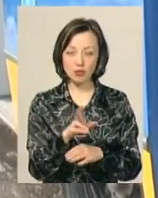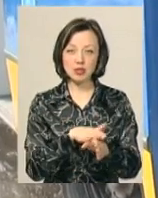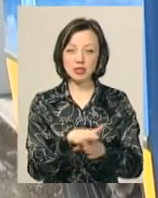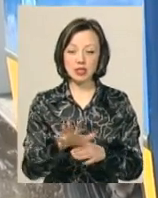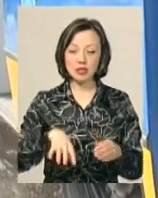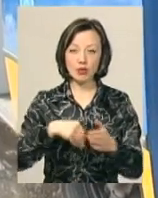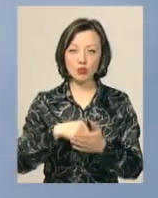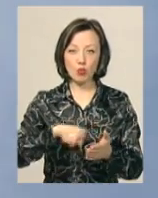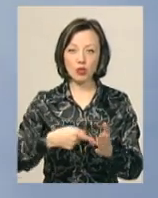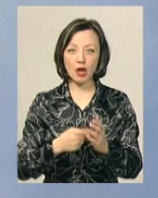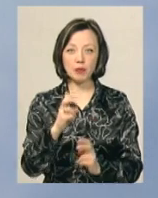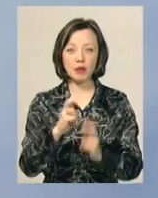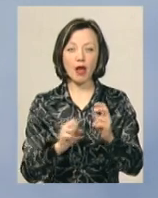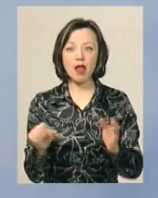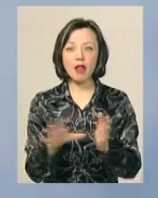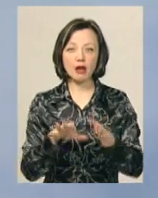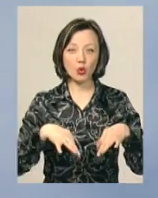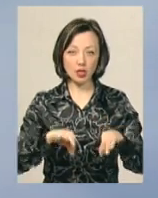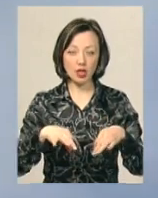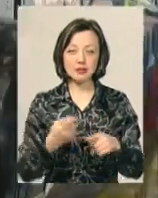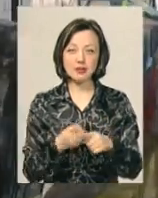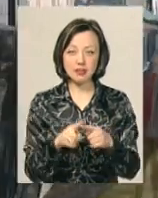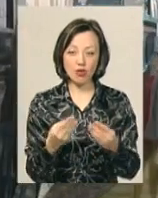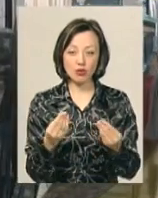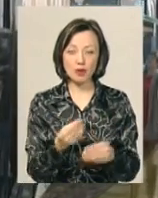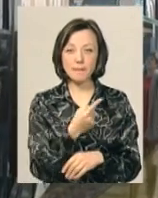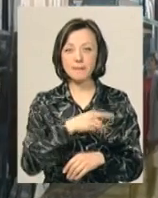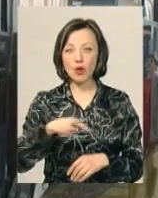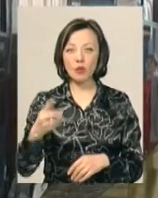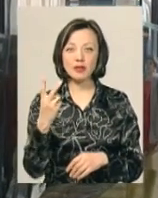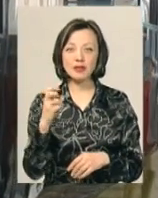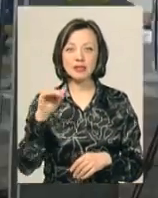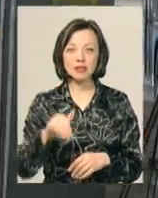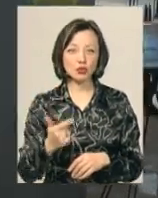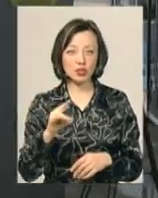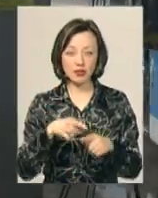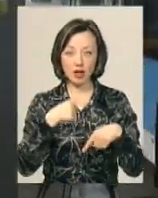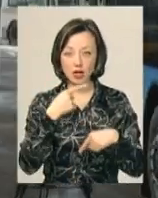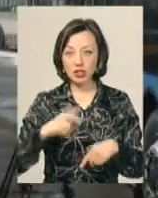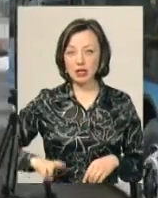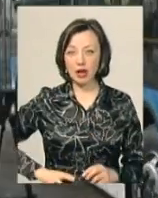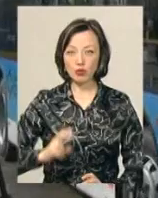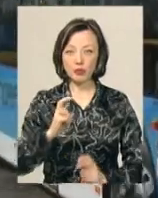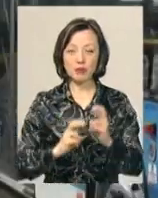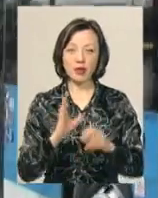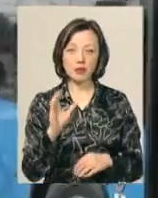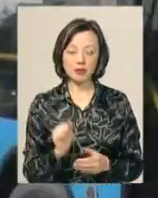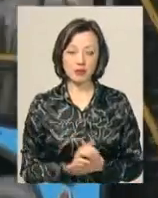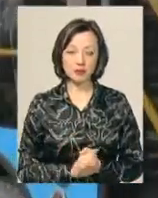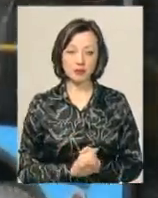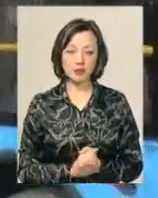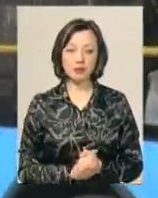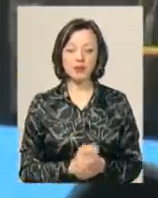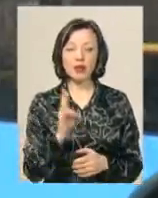здійснила за рахунок комунального підприємства «Електротранс». Це коштувало майже 1 200 000 гривень, каже директор підприємства Віктор Паламарчук.